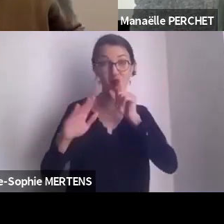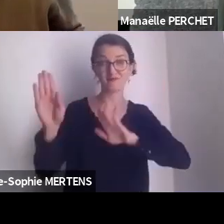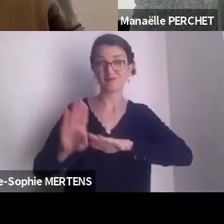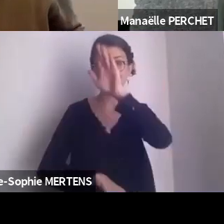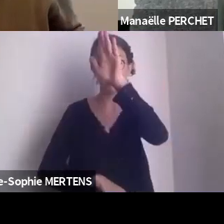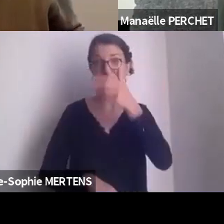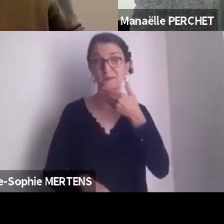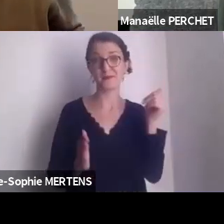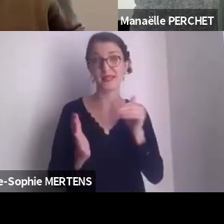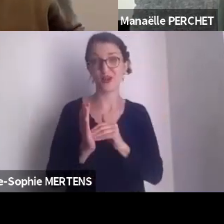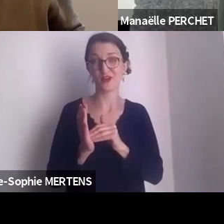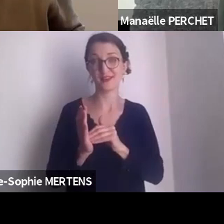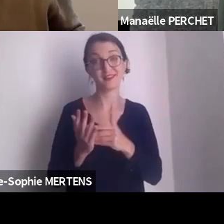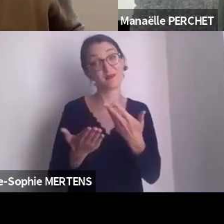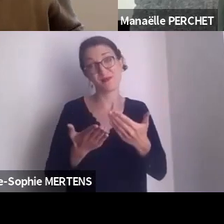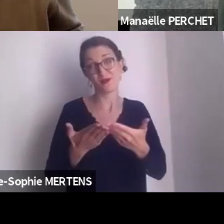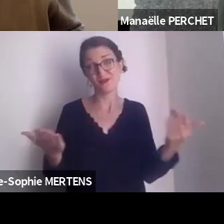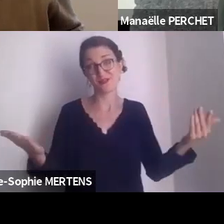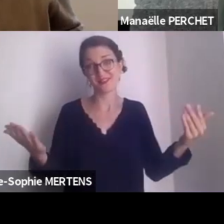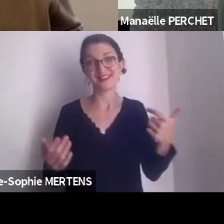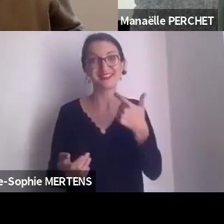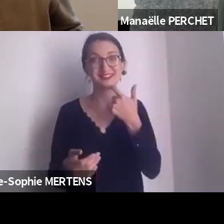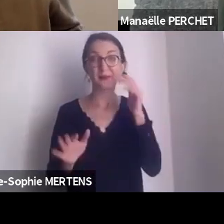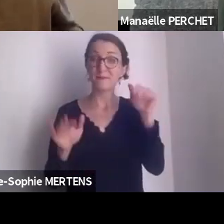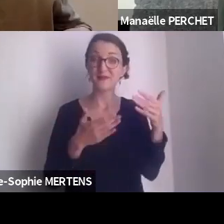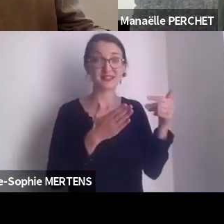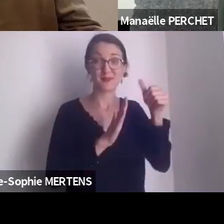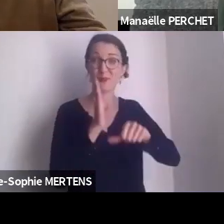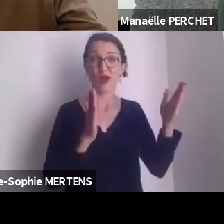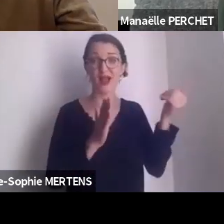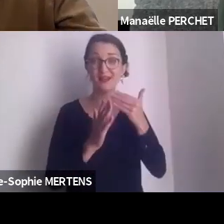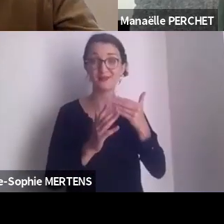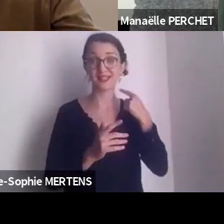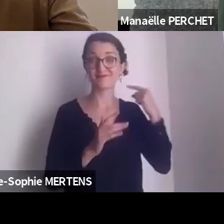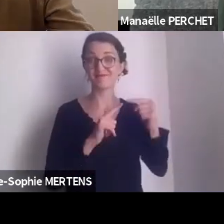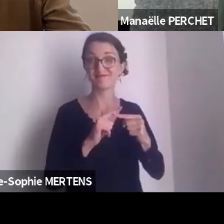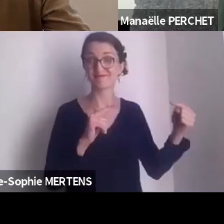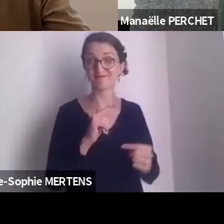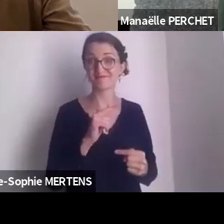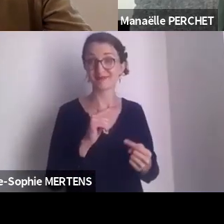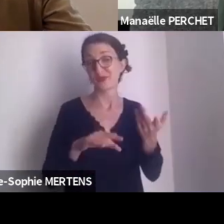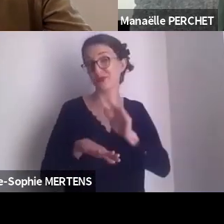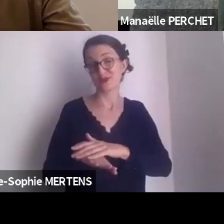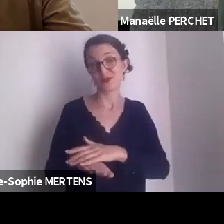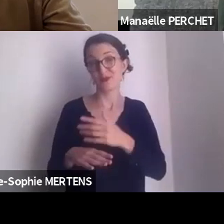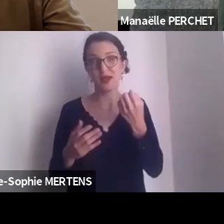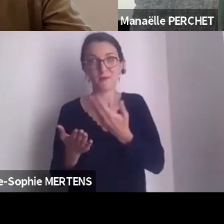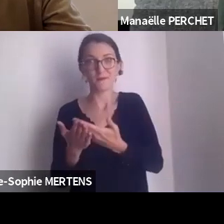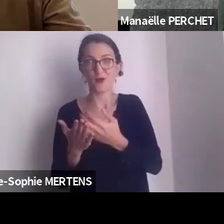en trouvant des nouvelles idées, en prenant du recul, comme le disait Mathieu, et